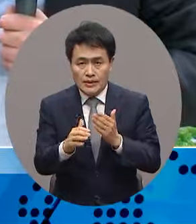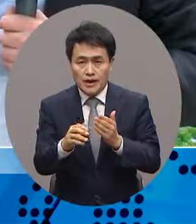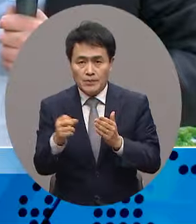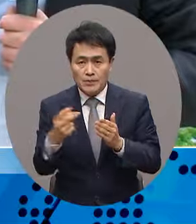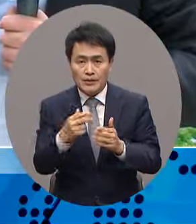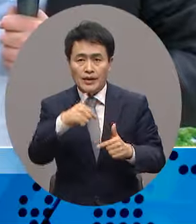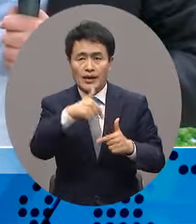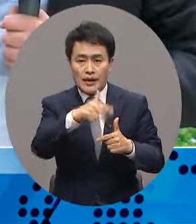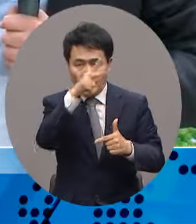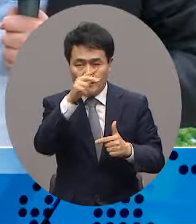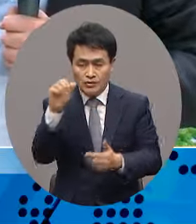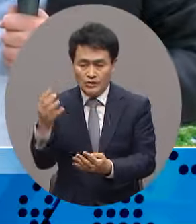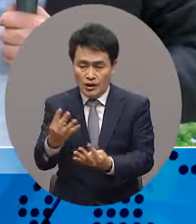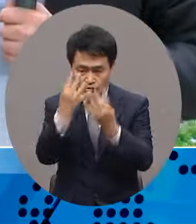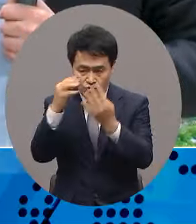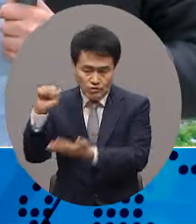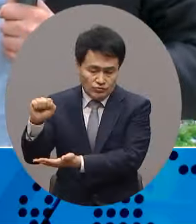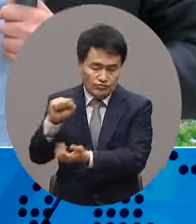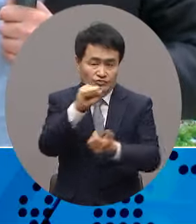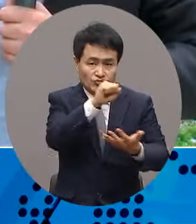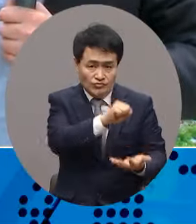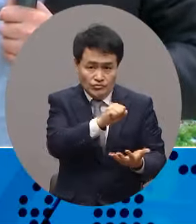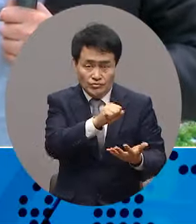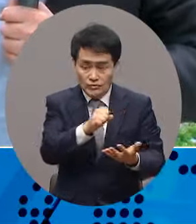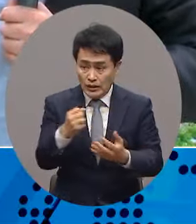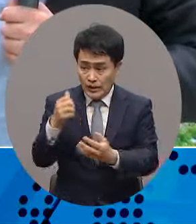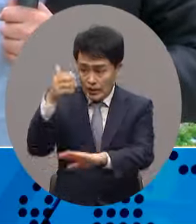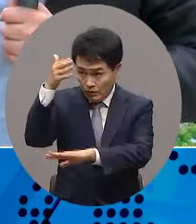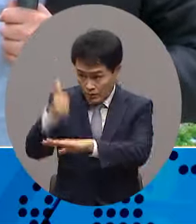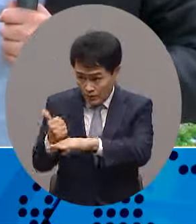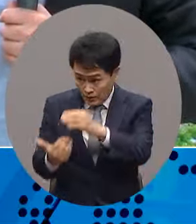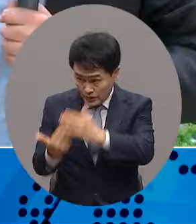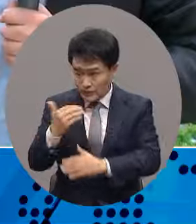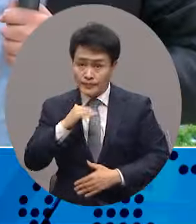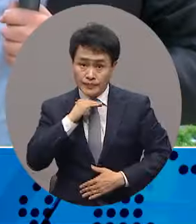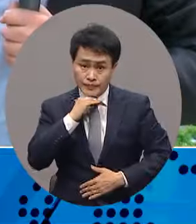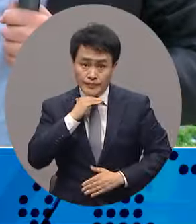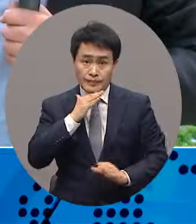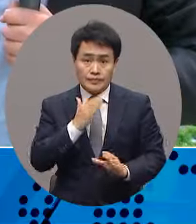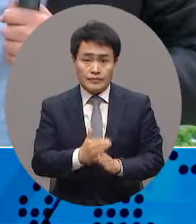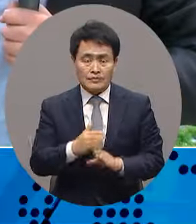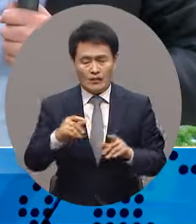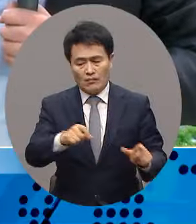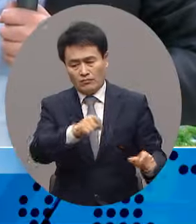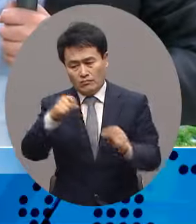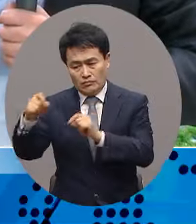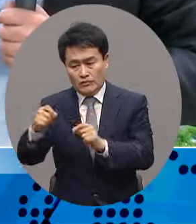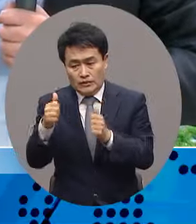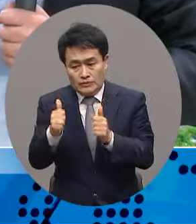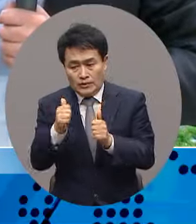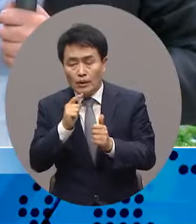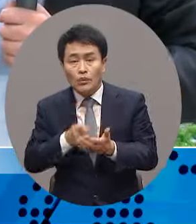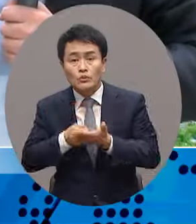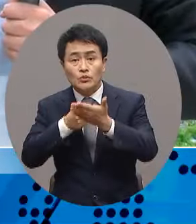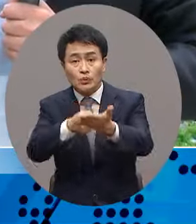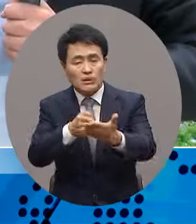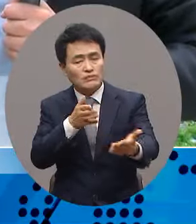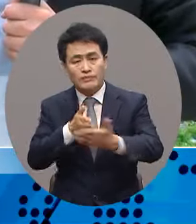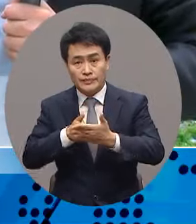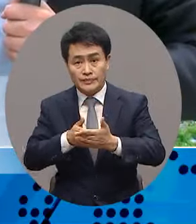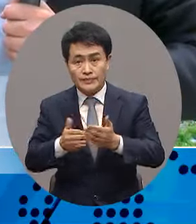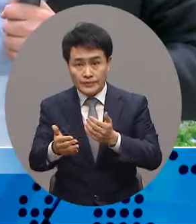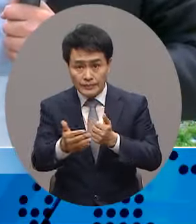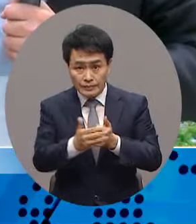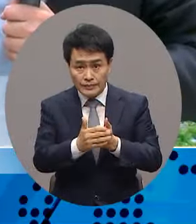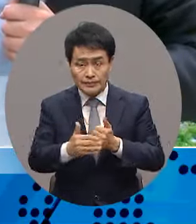결과가 나올 때까지 대기할 예정입니다 어제 김시 측은 법원의 영장 실질 심사를 밀어 달라고 요청했지만 기각됐고이